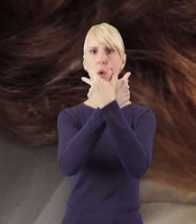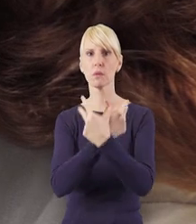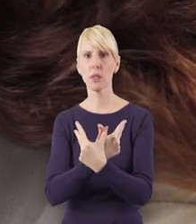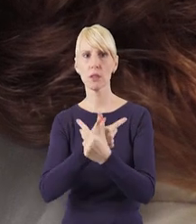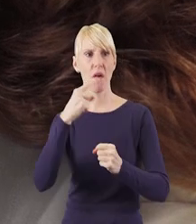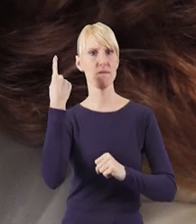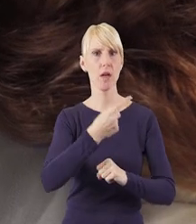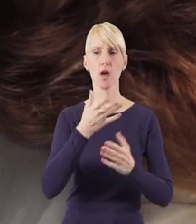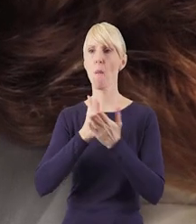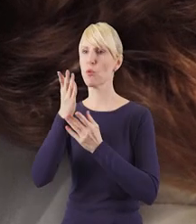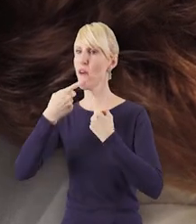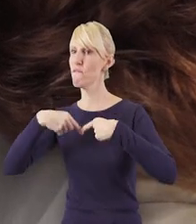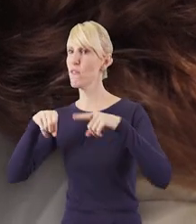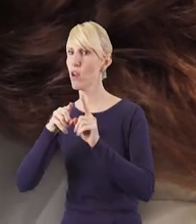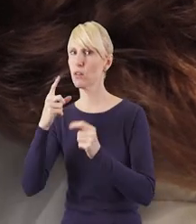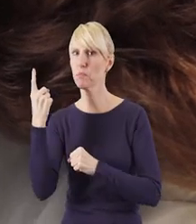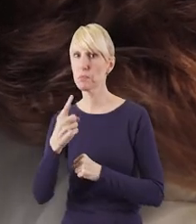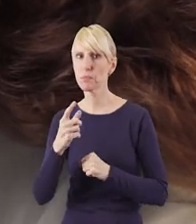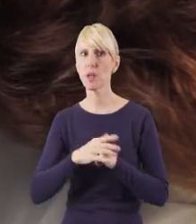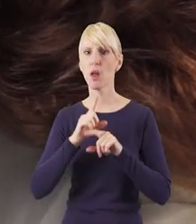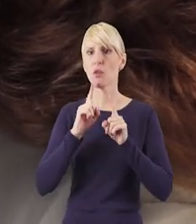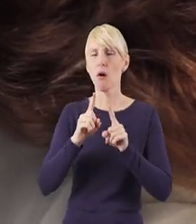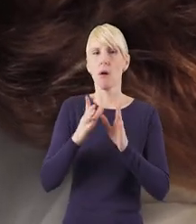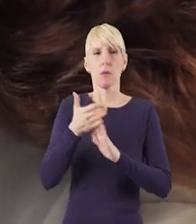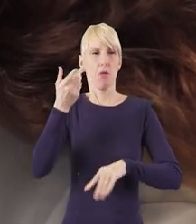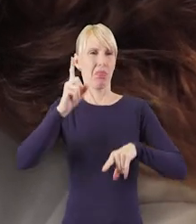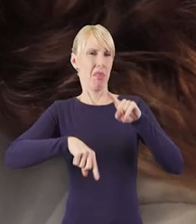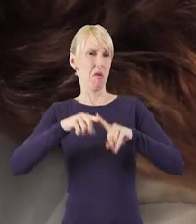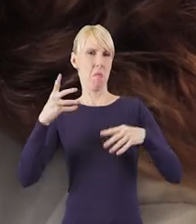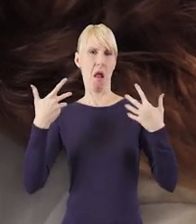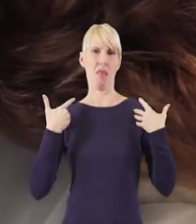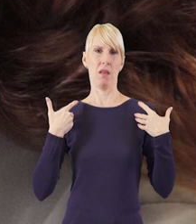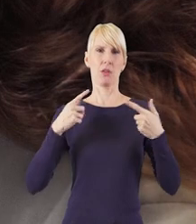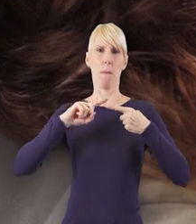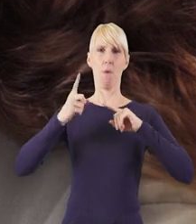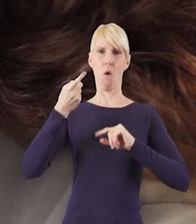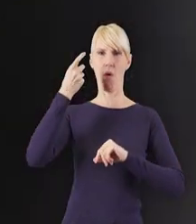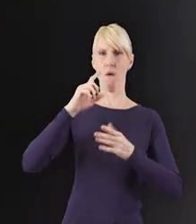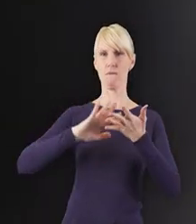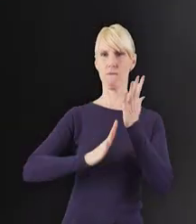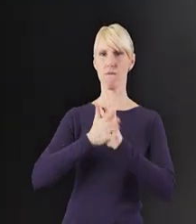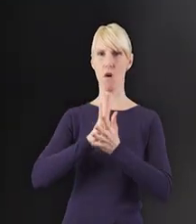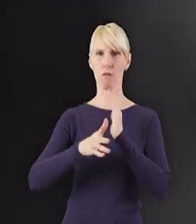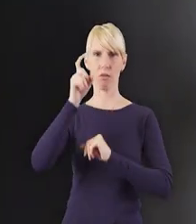wydający wyroki, jak i ich wykonawcy bardzo często prowadzili normalne życie w powojennych Niemczech.